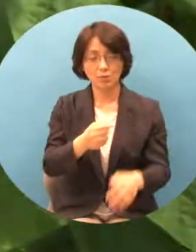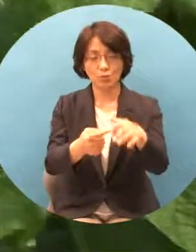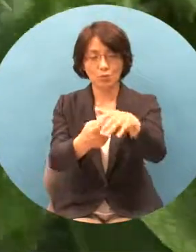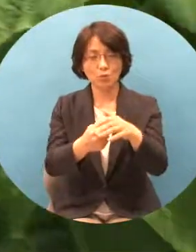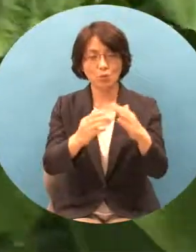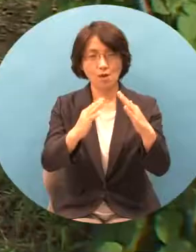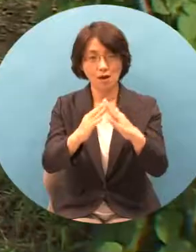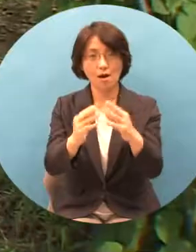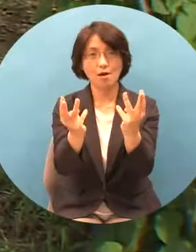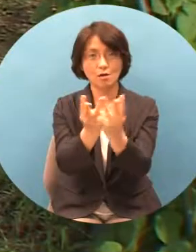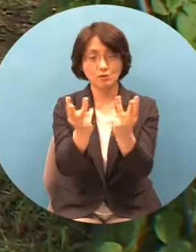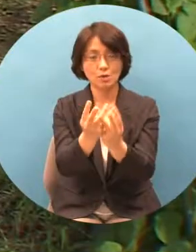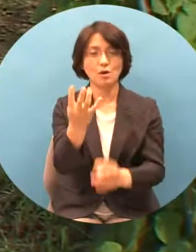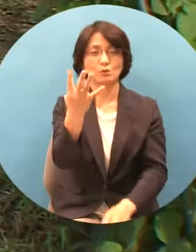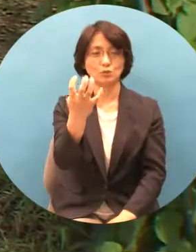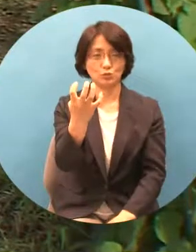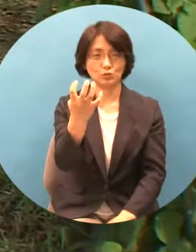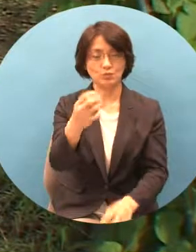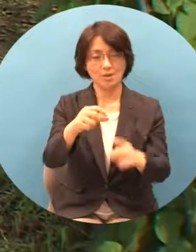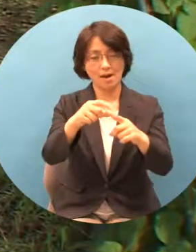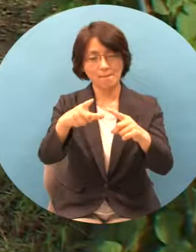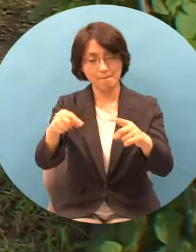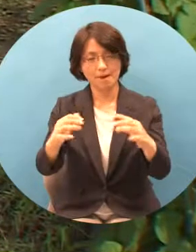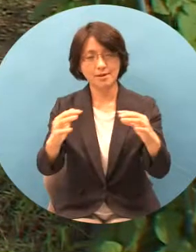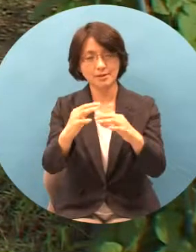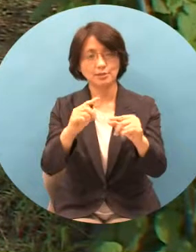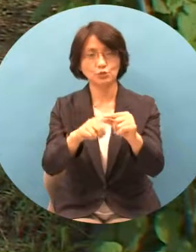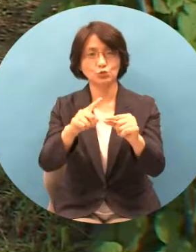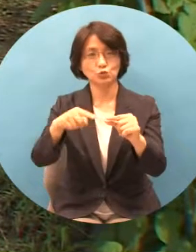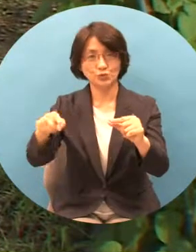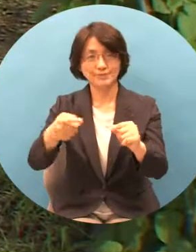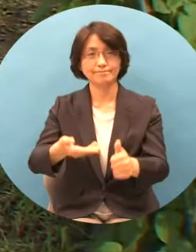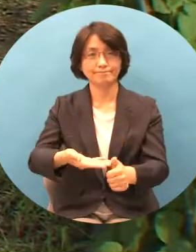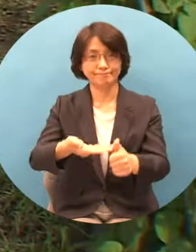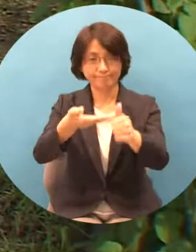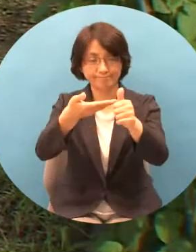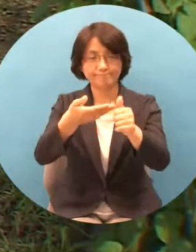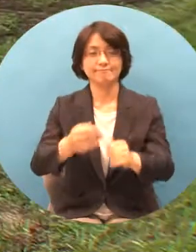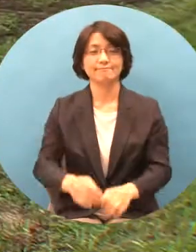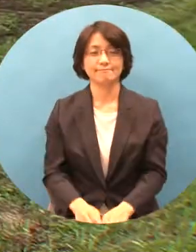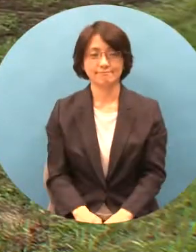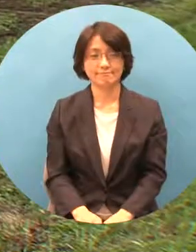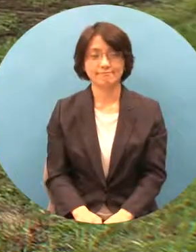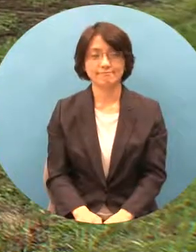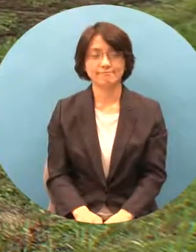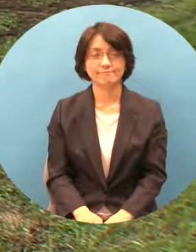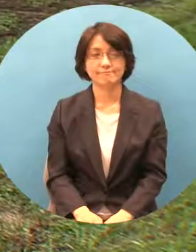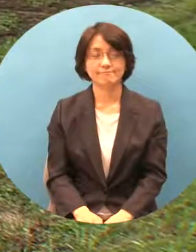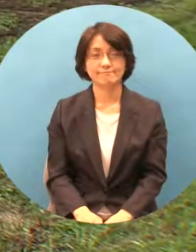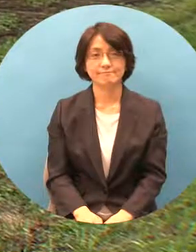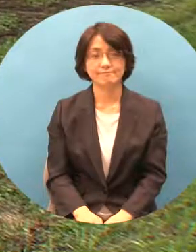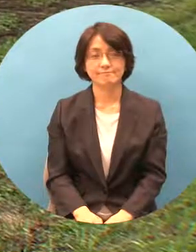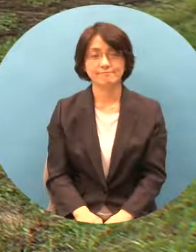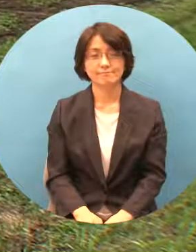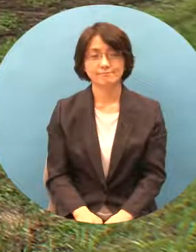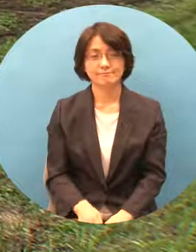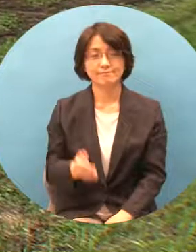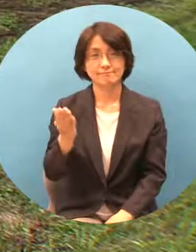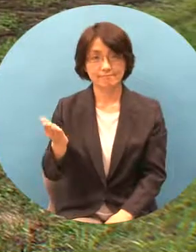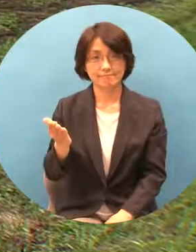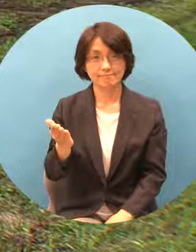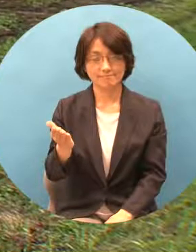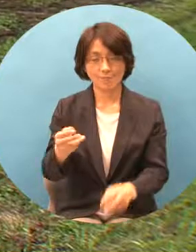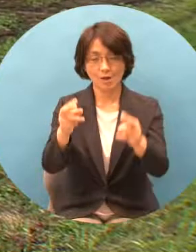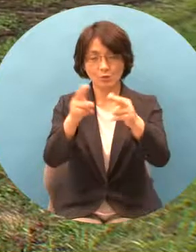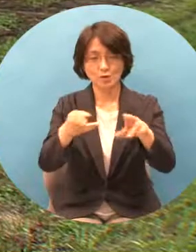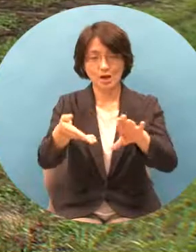よそ40軒の農家が葉物野菜を中心に栽培を行っています。こちらは高崎市倉渕